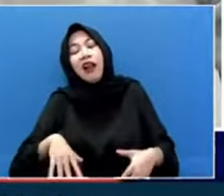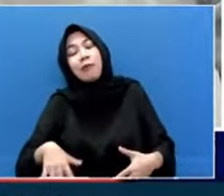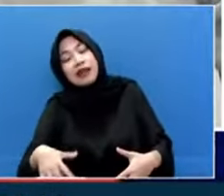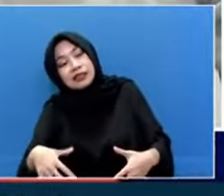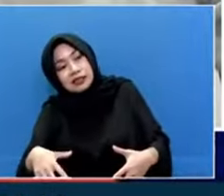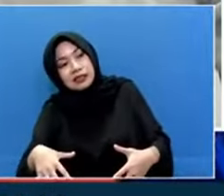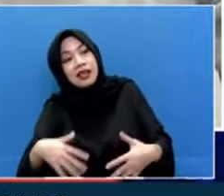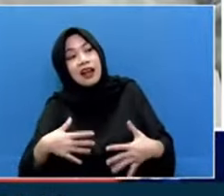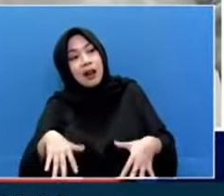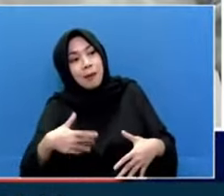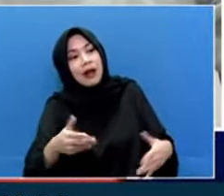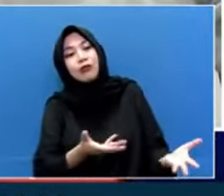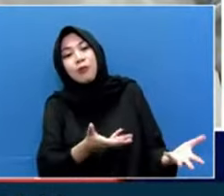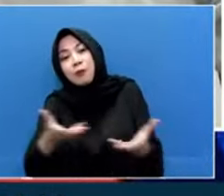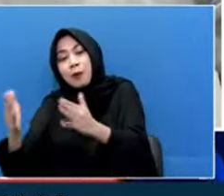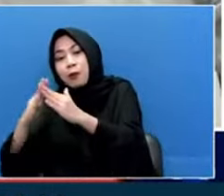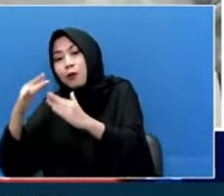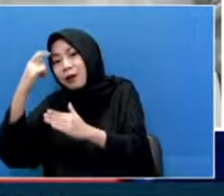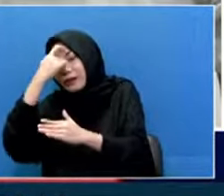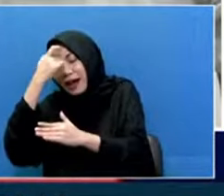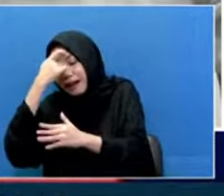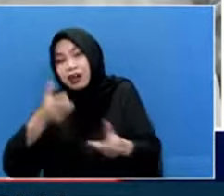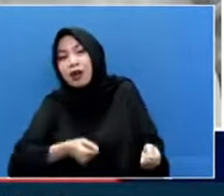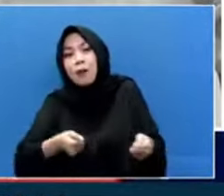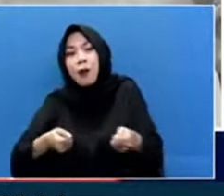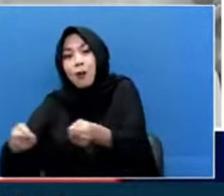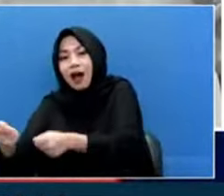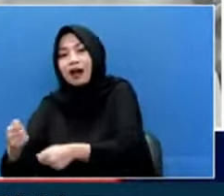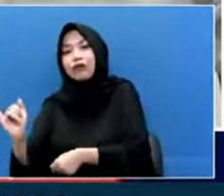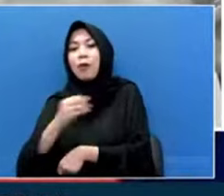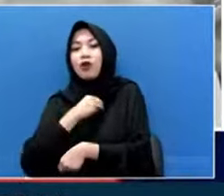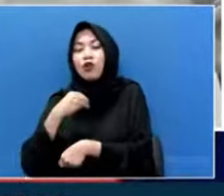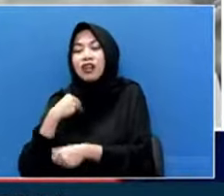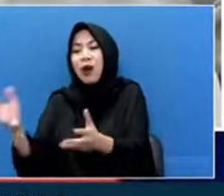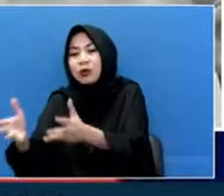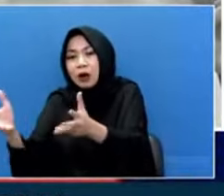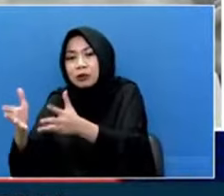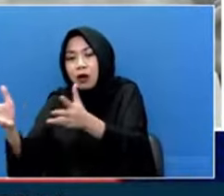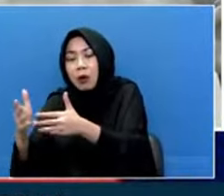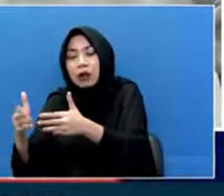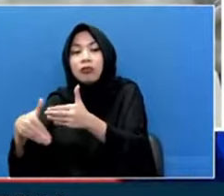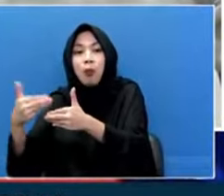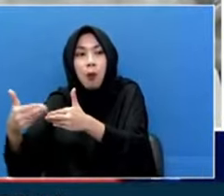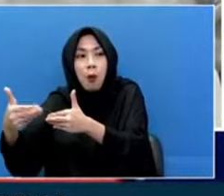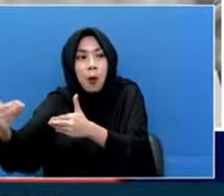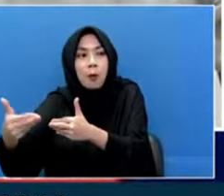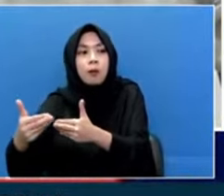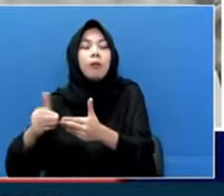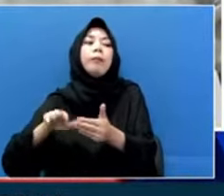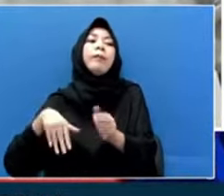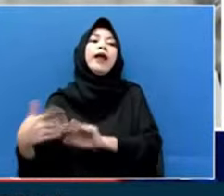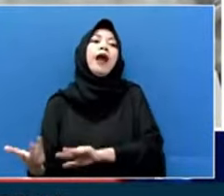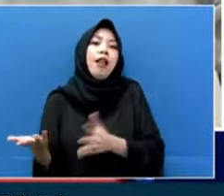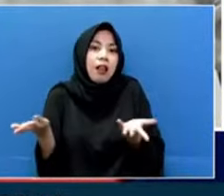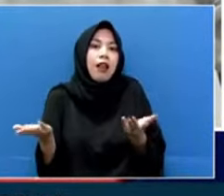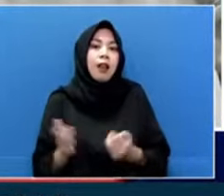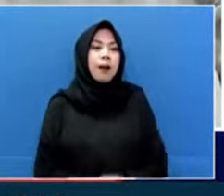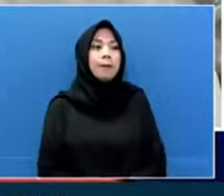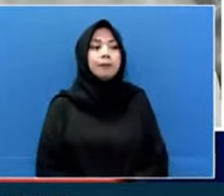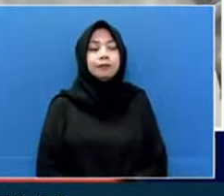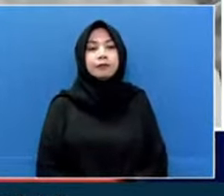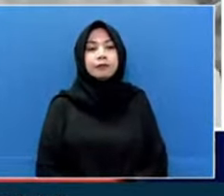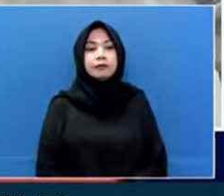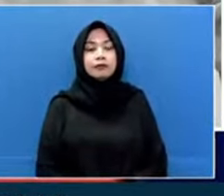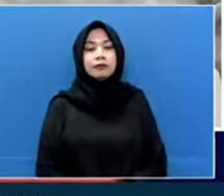sampai di rumah sakit kami juga sudah koordinasi dengan dokter yang ada yang memeriksa ternyata kondisi sudah di Ee